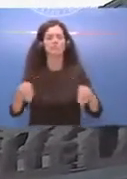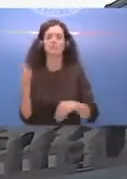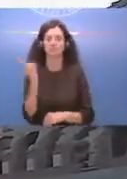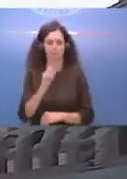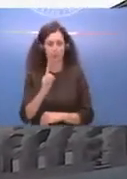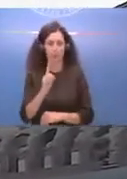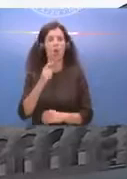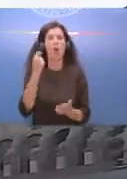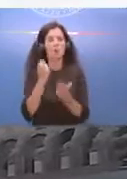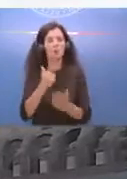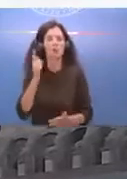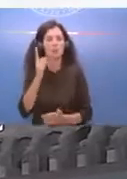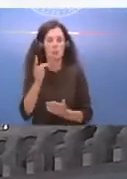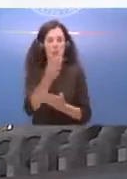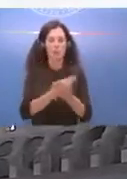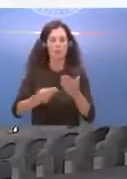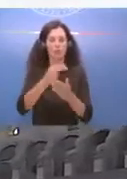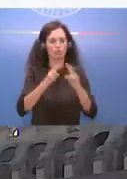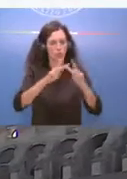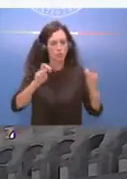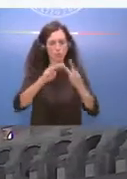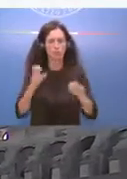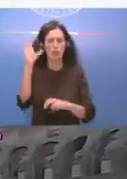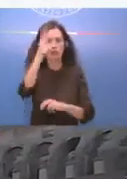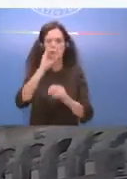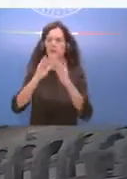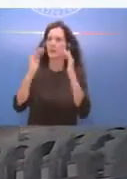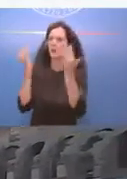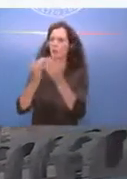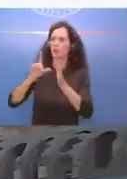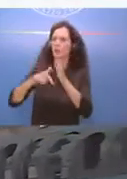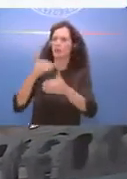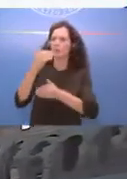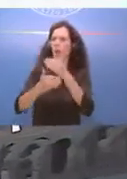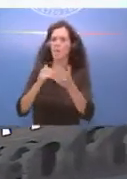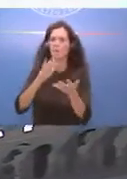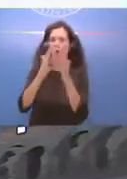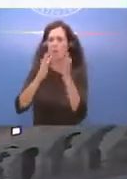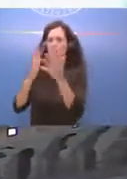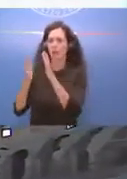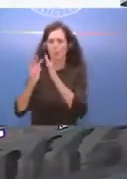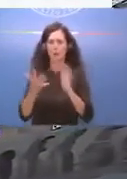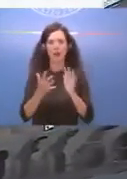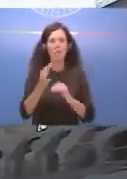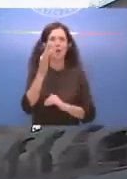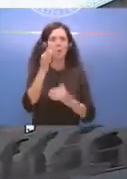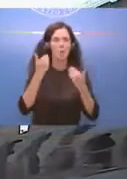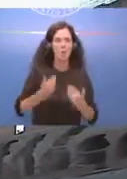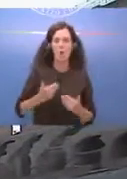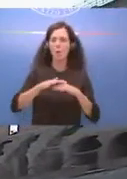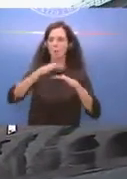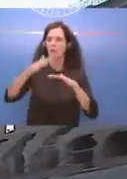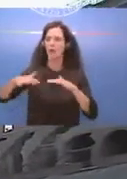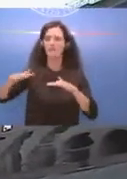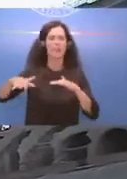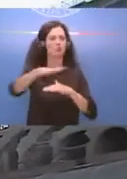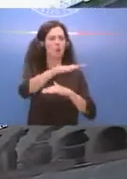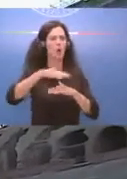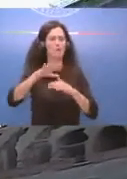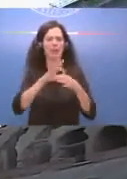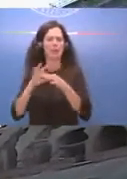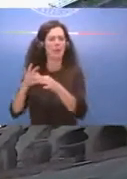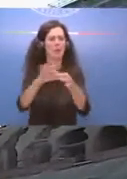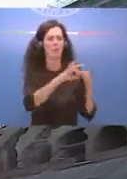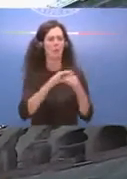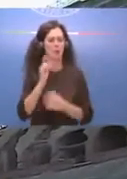progetti di ricerca per comprendere i mutamenti nel tempo e nella storia della società e dei rapporti fra uomo paesaggio ambiente se sapranno